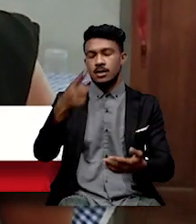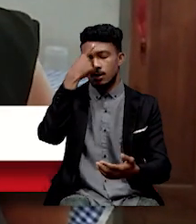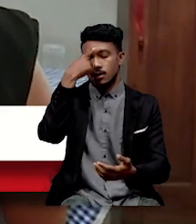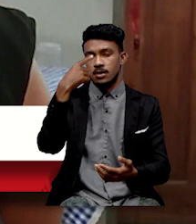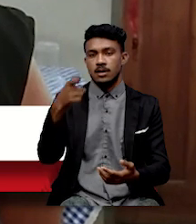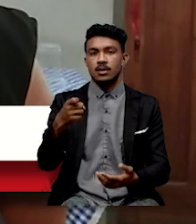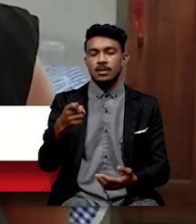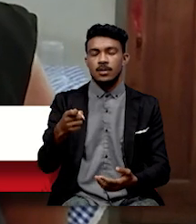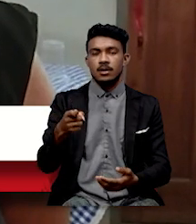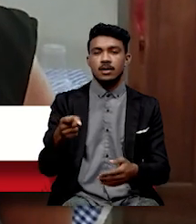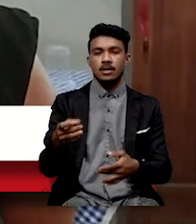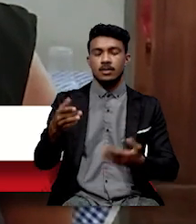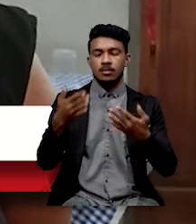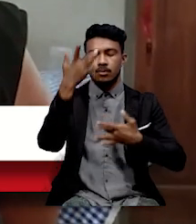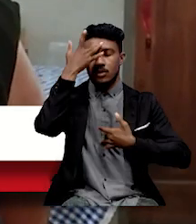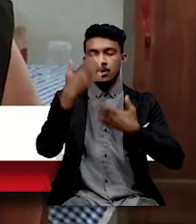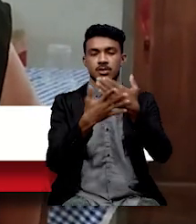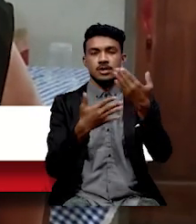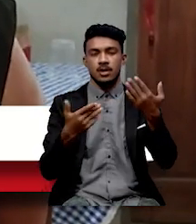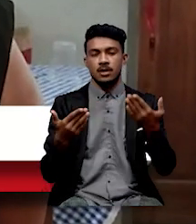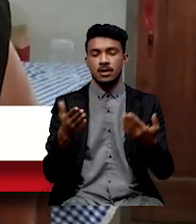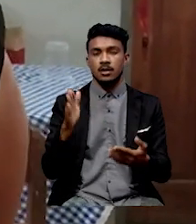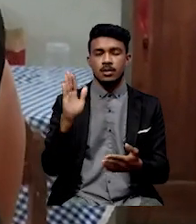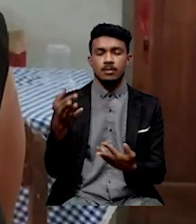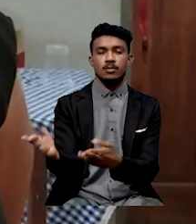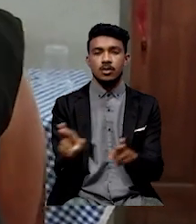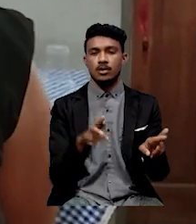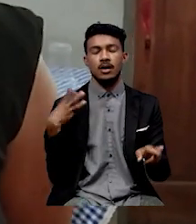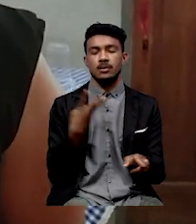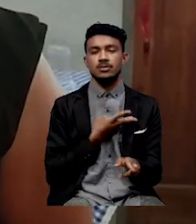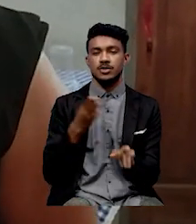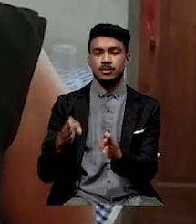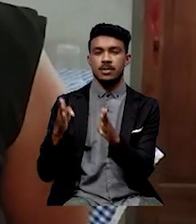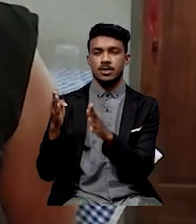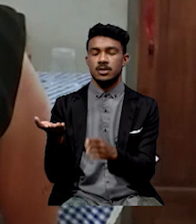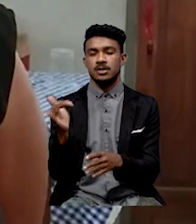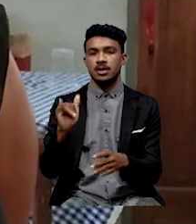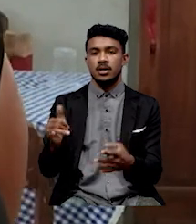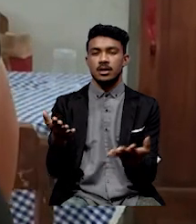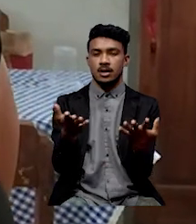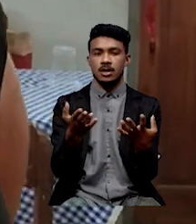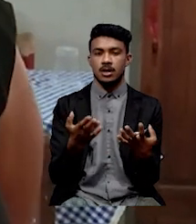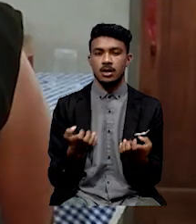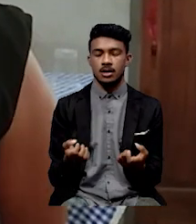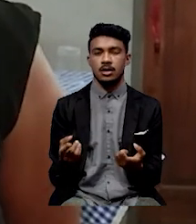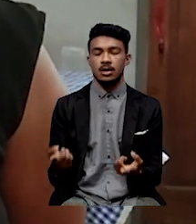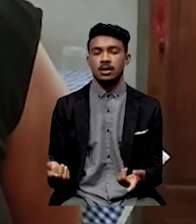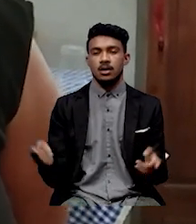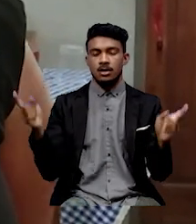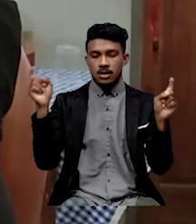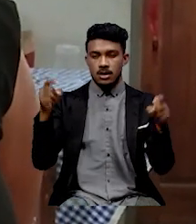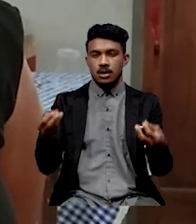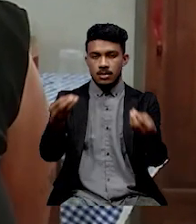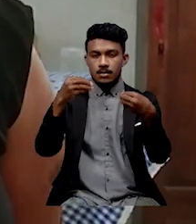dia katak mate tambah dengue. Ane pronto ane sini ame mas prepara sirah karak dia katak tende metode sekolah.